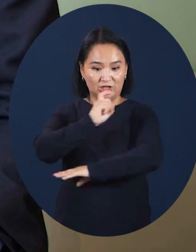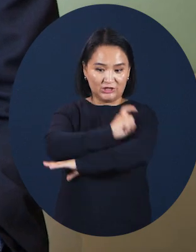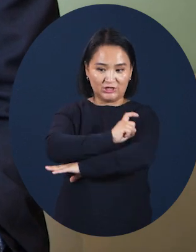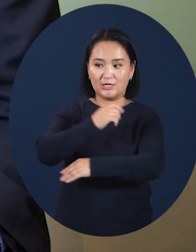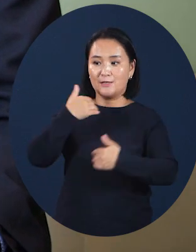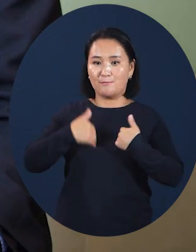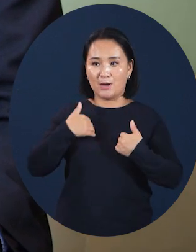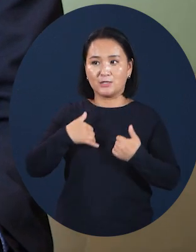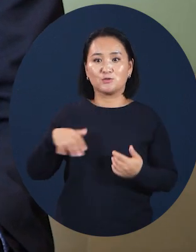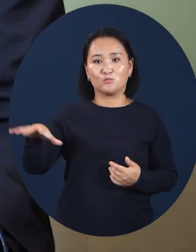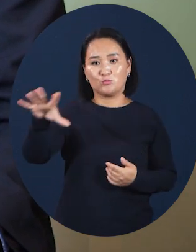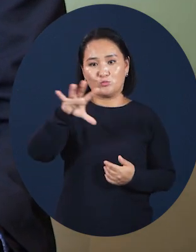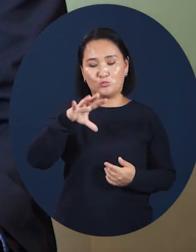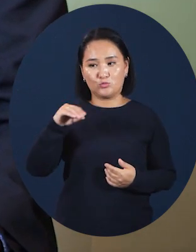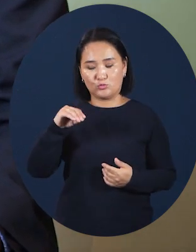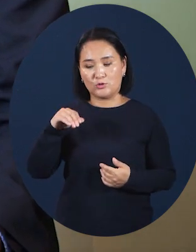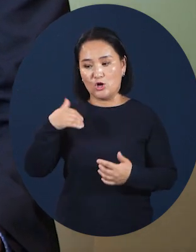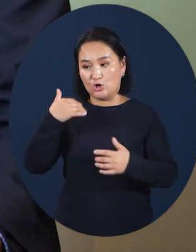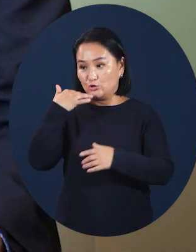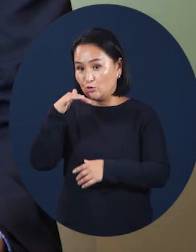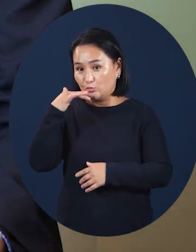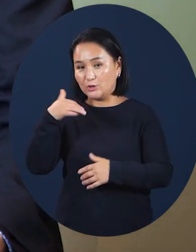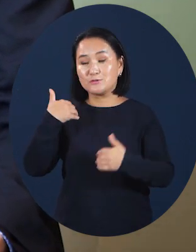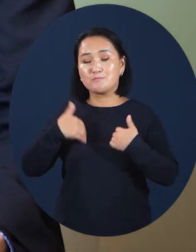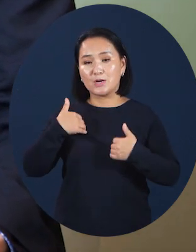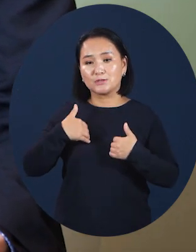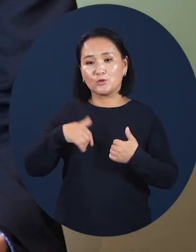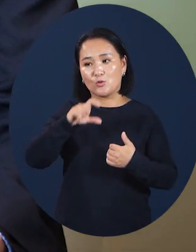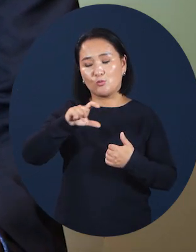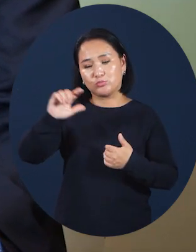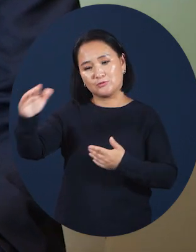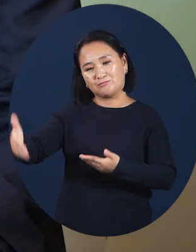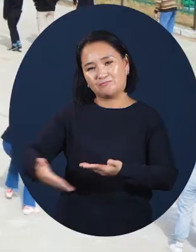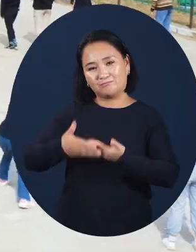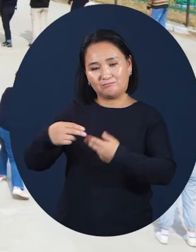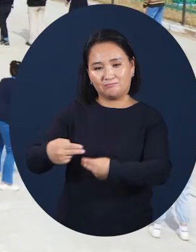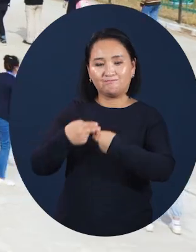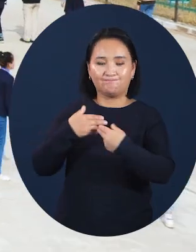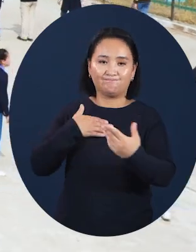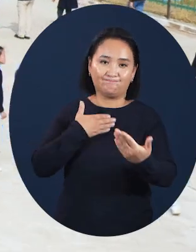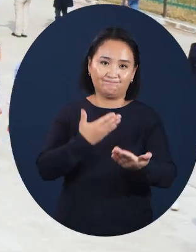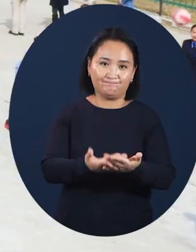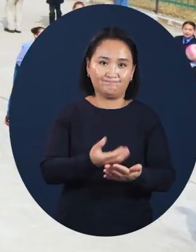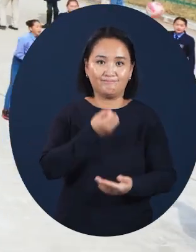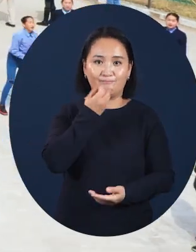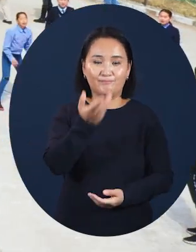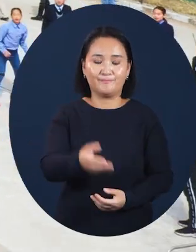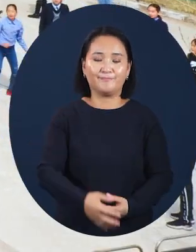нар зөвлөгч багш нар гээд тусалдаг тамир баярлж байгаа.